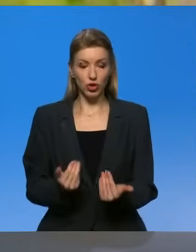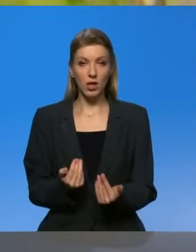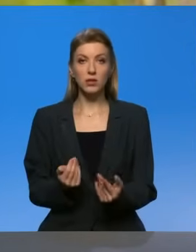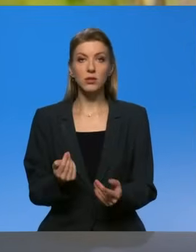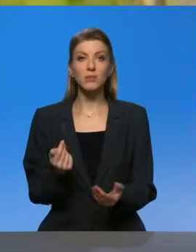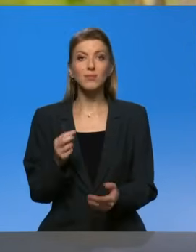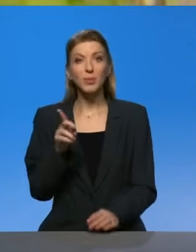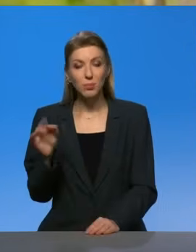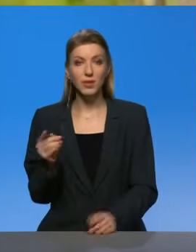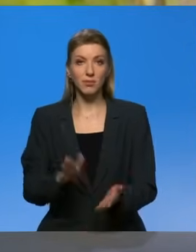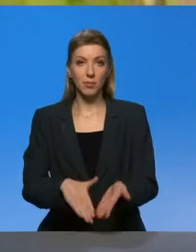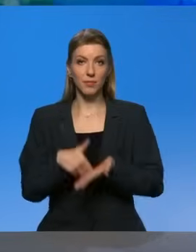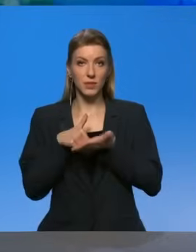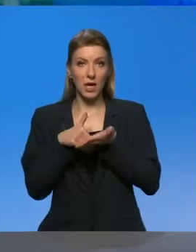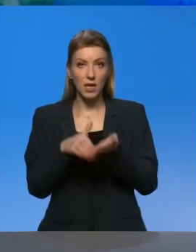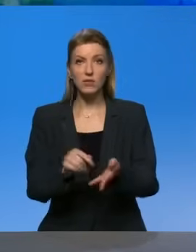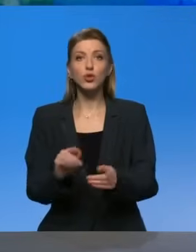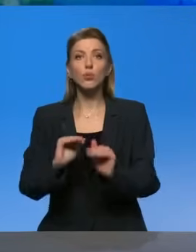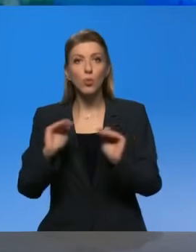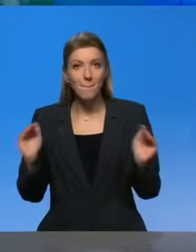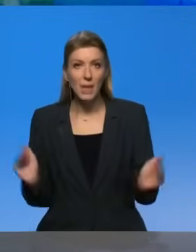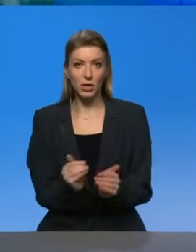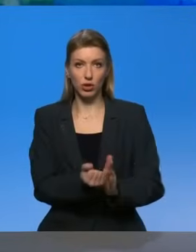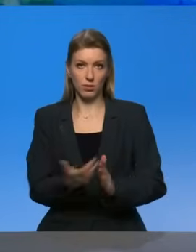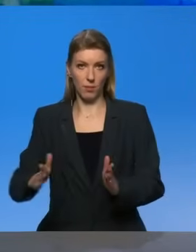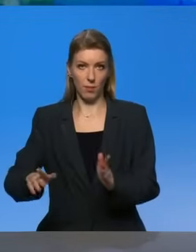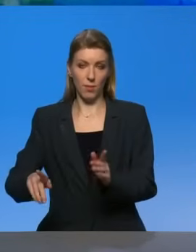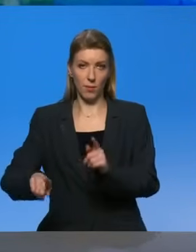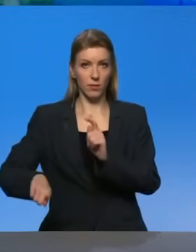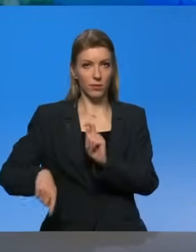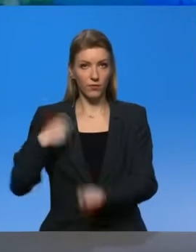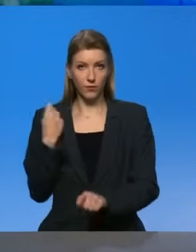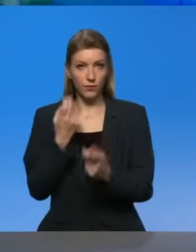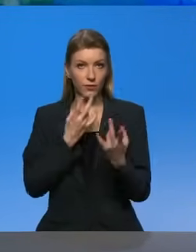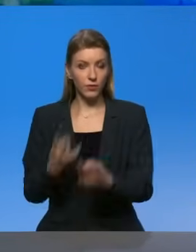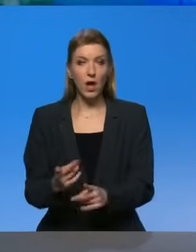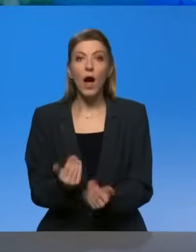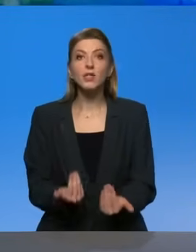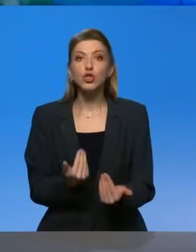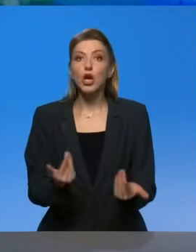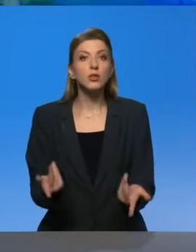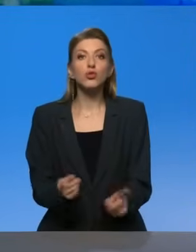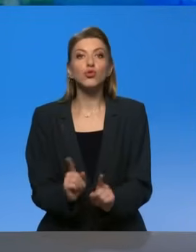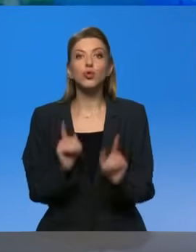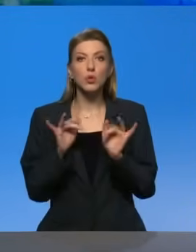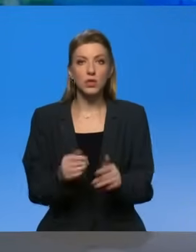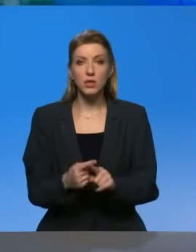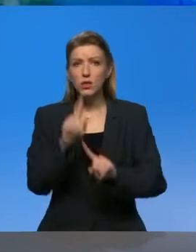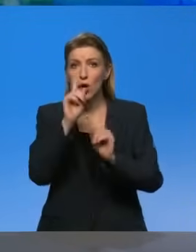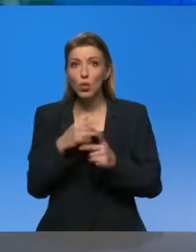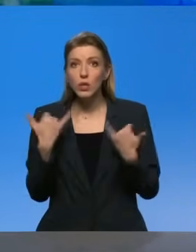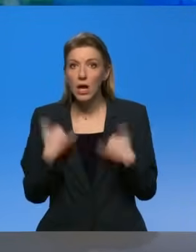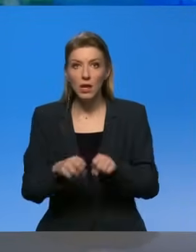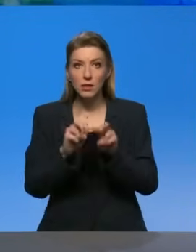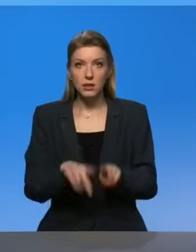возможное содействие по минимизации потерь. А те, сейчас же у них огромные коллективы, куда они их денут? Это уникальные специалисты. Целый год